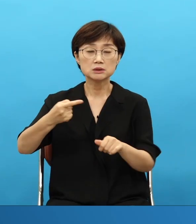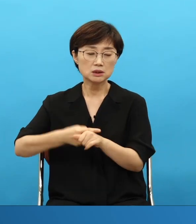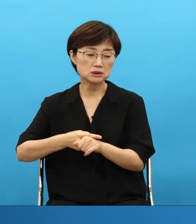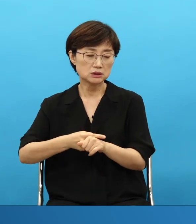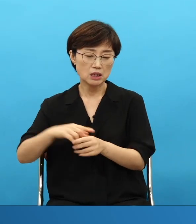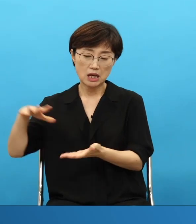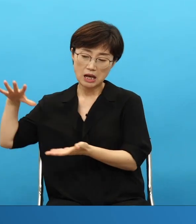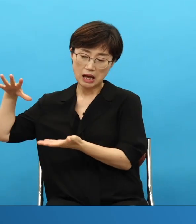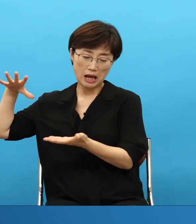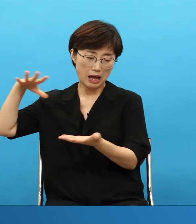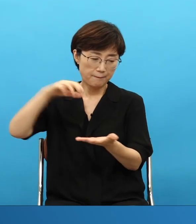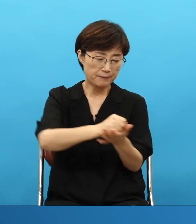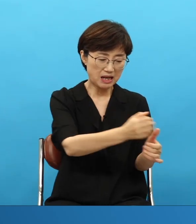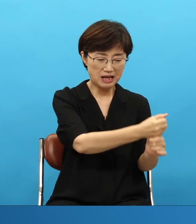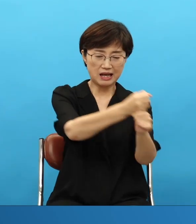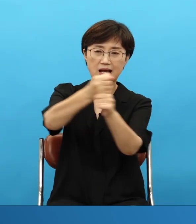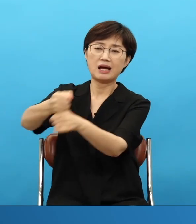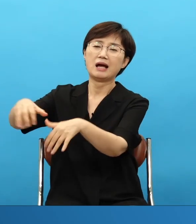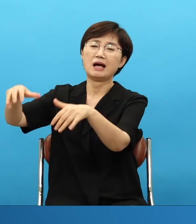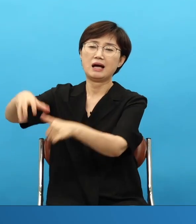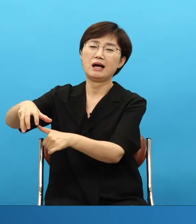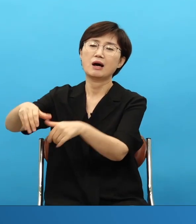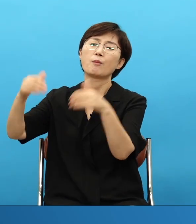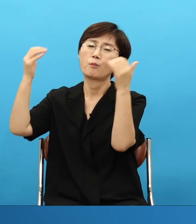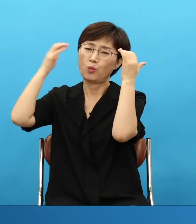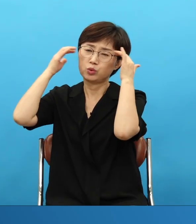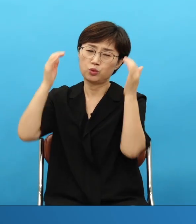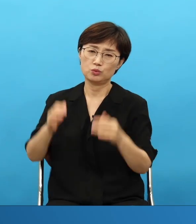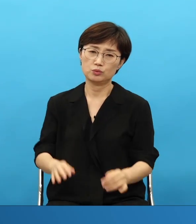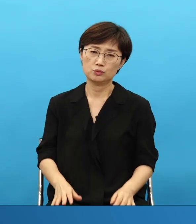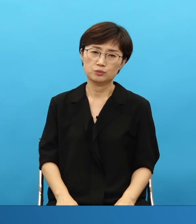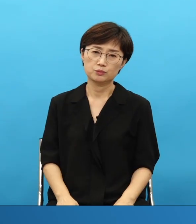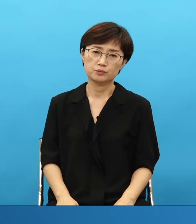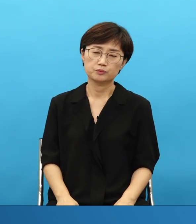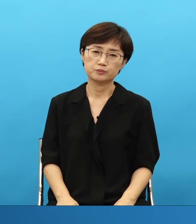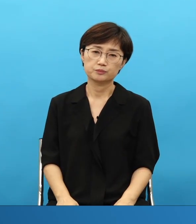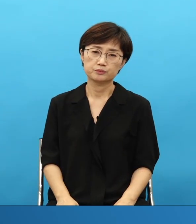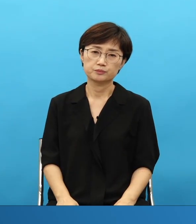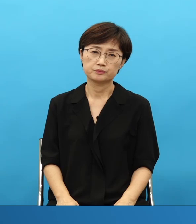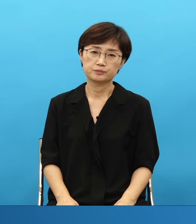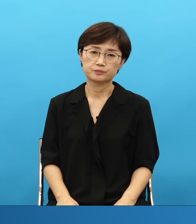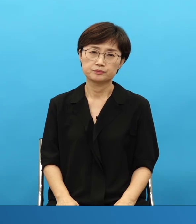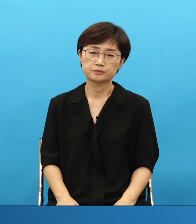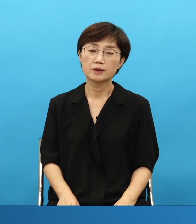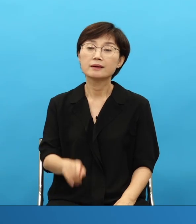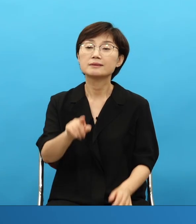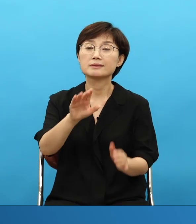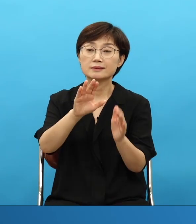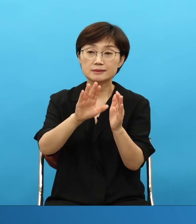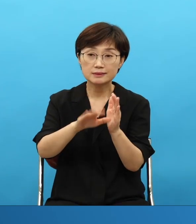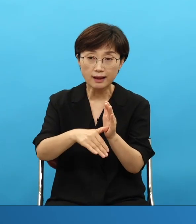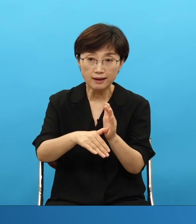they were colonized again. 포로되기 전에 우상시대 왔습니다. And the age of idolatry came. 이때